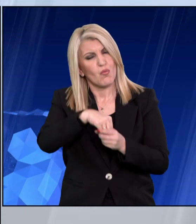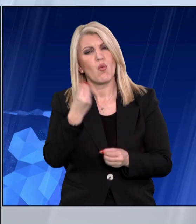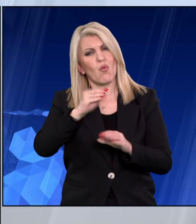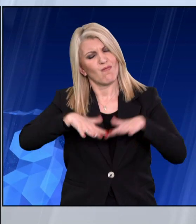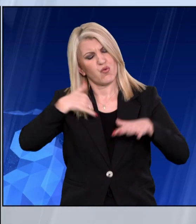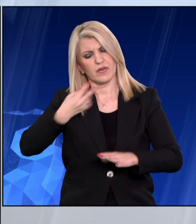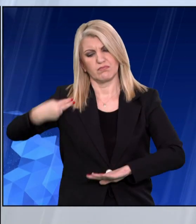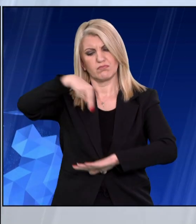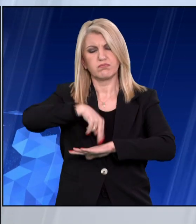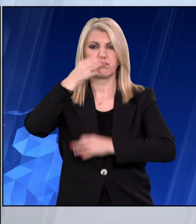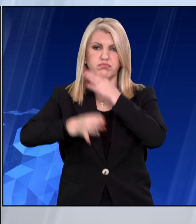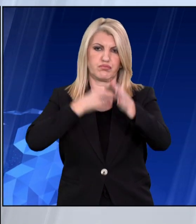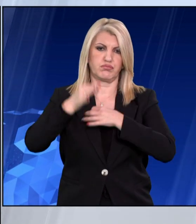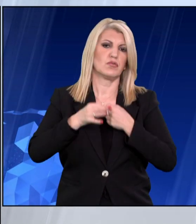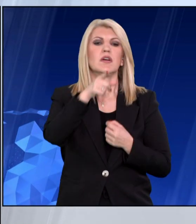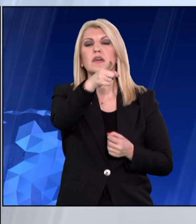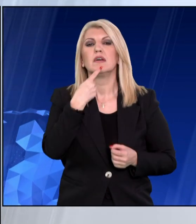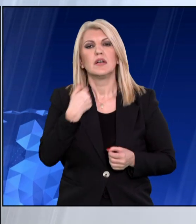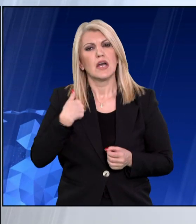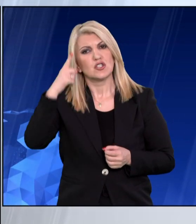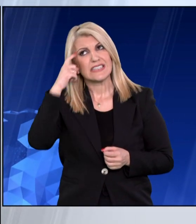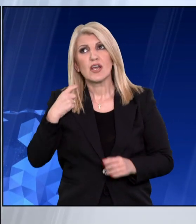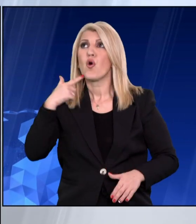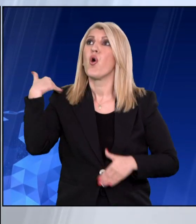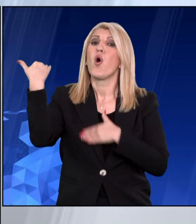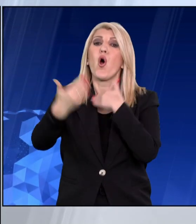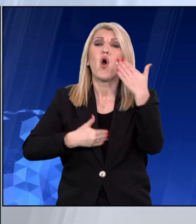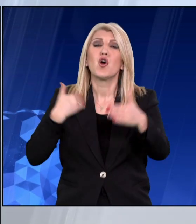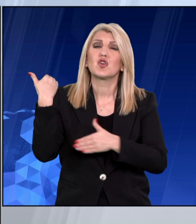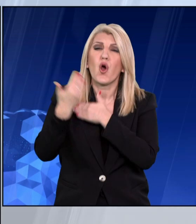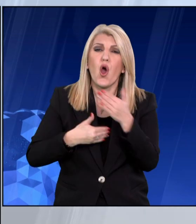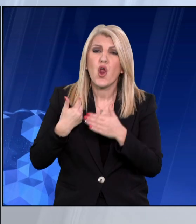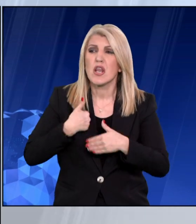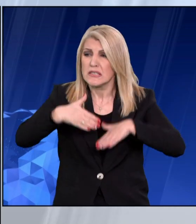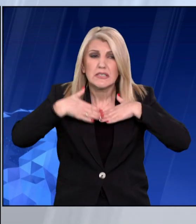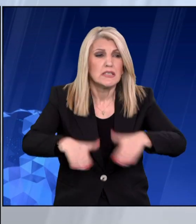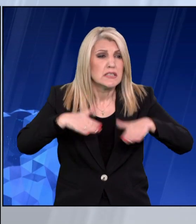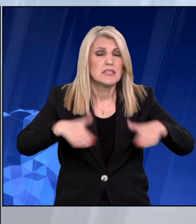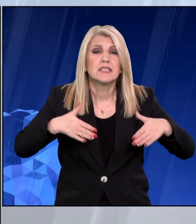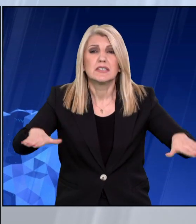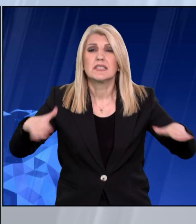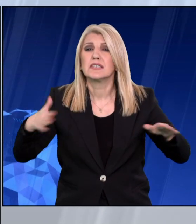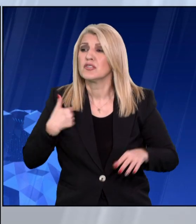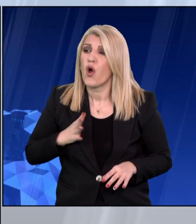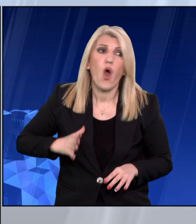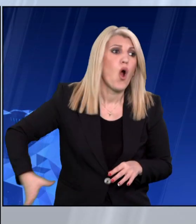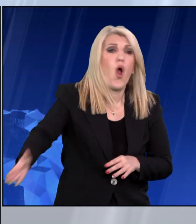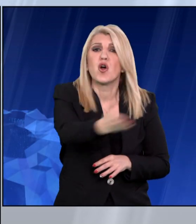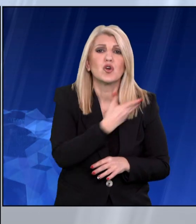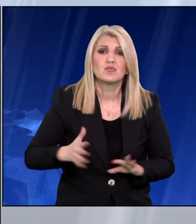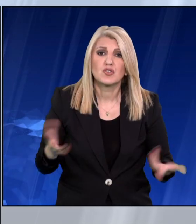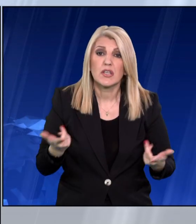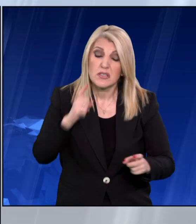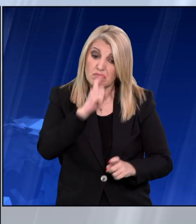χρόνια όλοι οι πολιτικοί λέμε στον τον ελληνικό λαό ότι πρέπει να μην απέχει από τις εκλογές και να